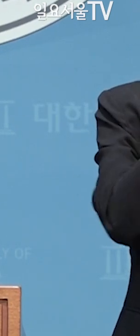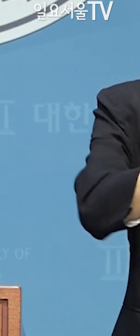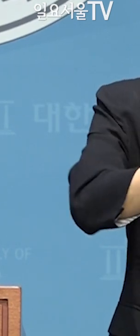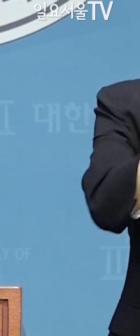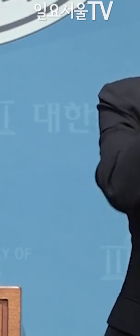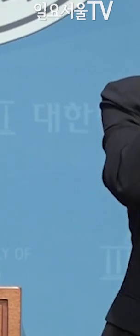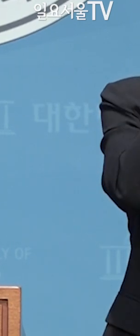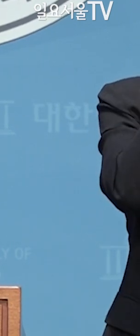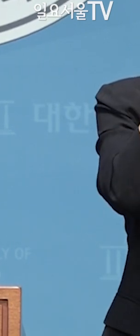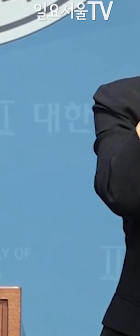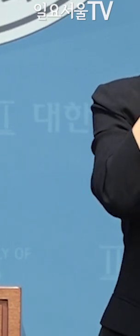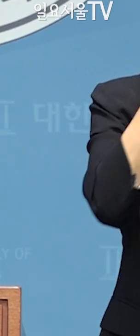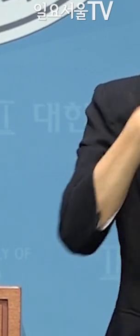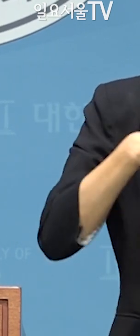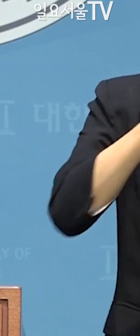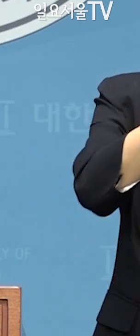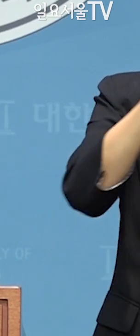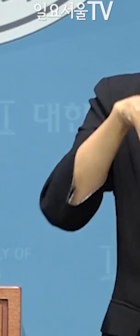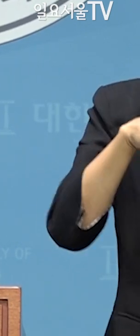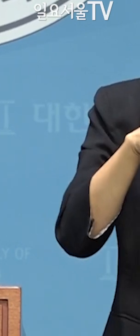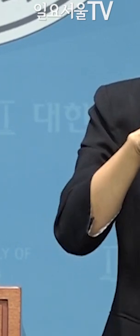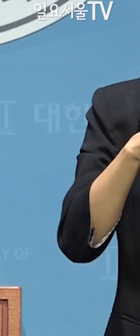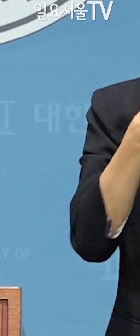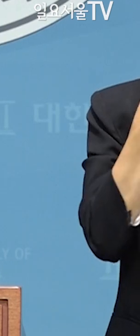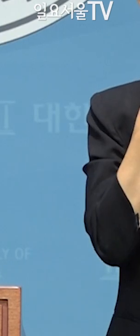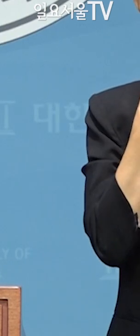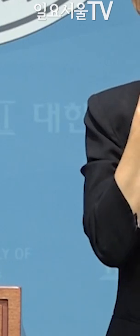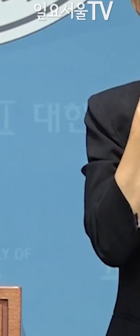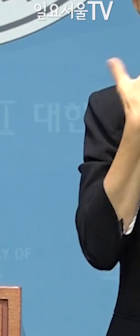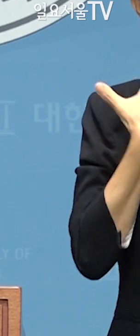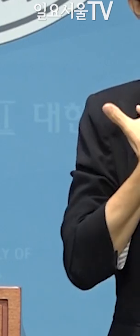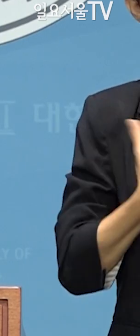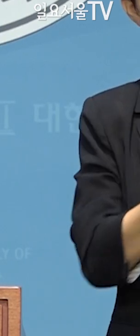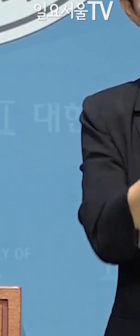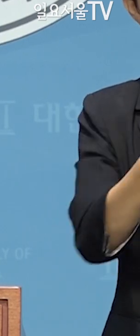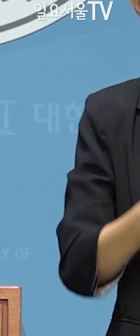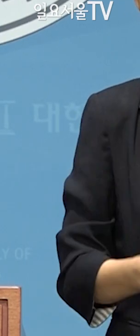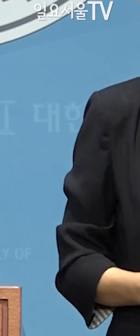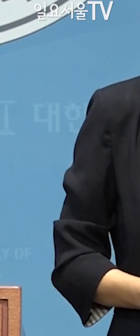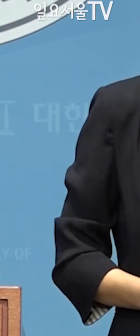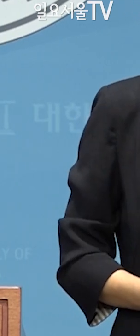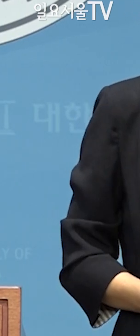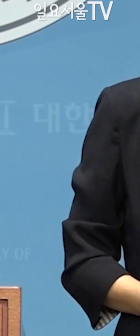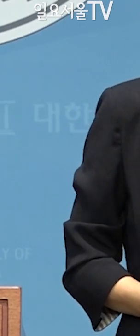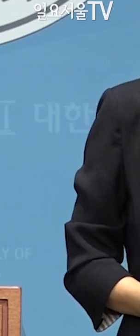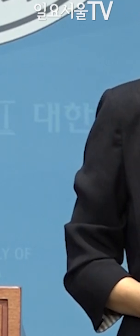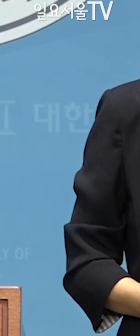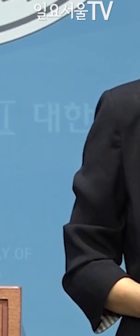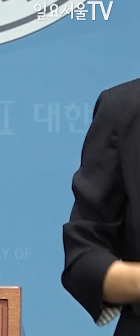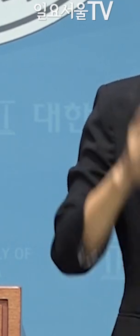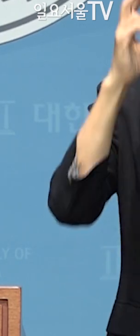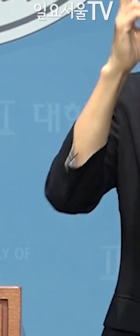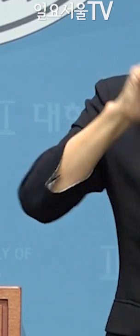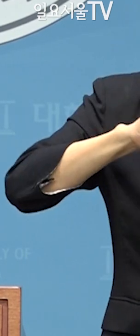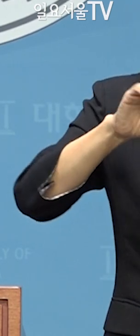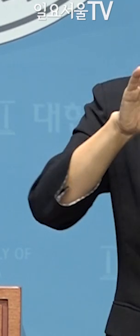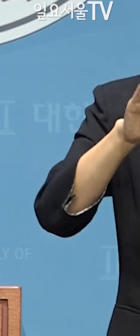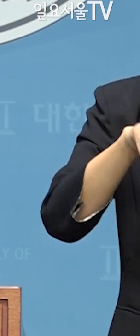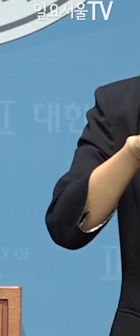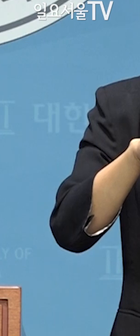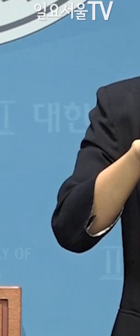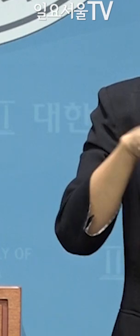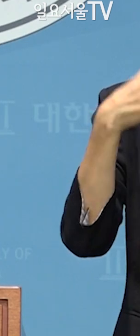골몰할뿐 위기감을 찾아볼 수 없어 매우 실망스럽습니다 기업 활동에 즉각적인